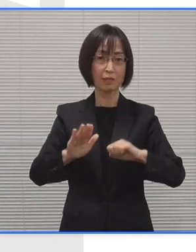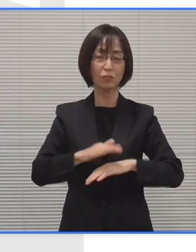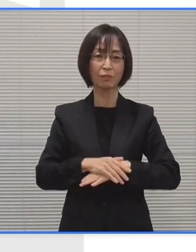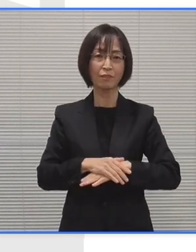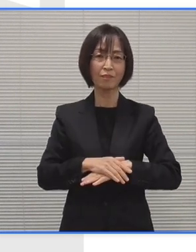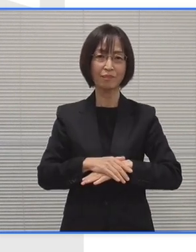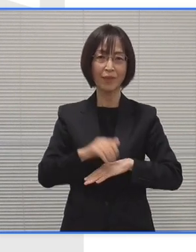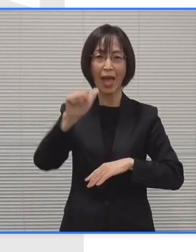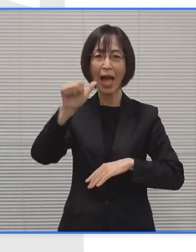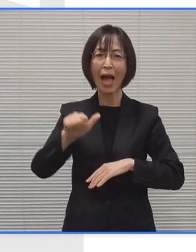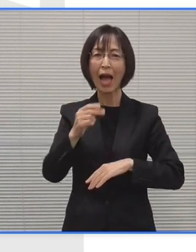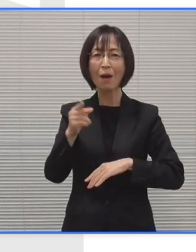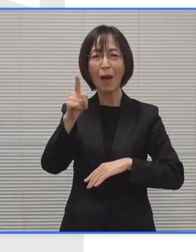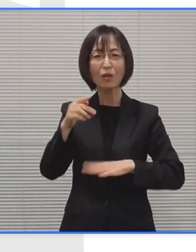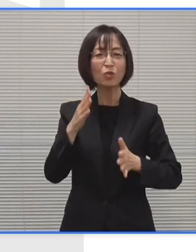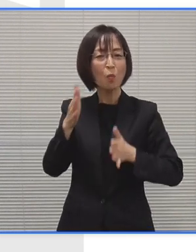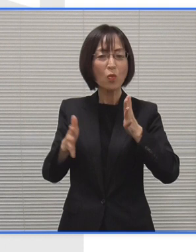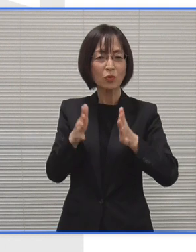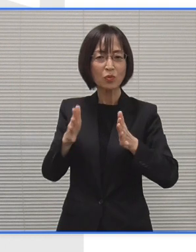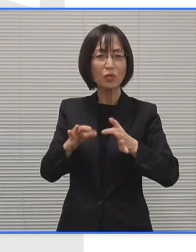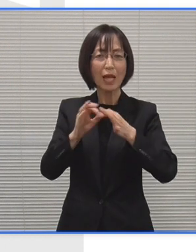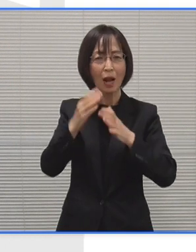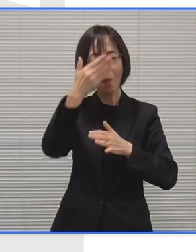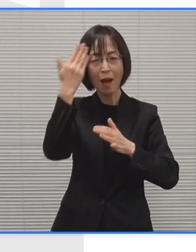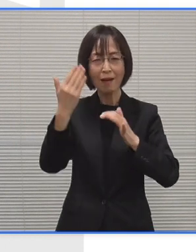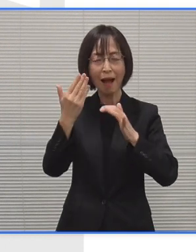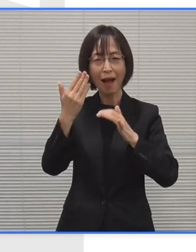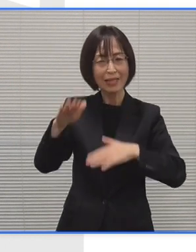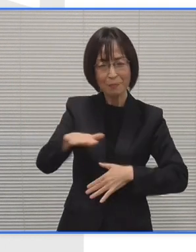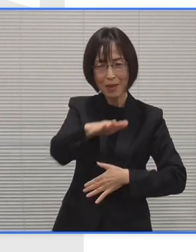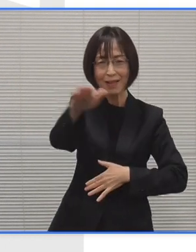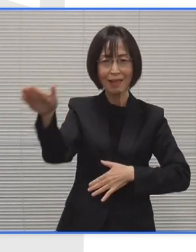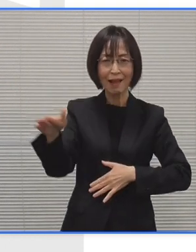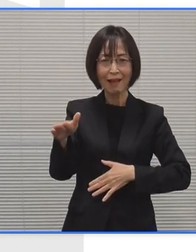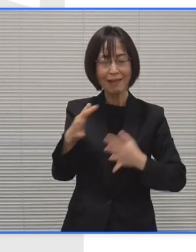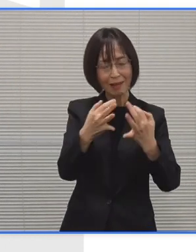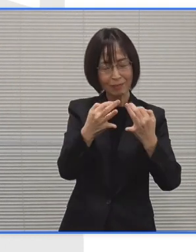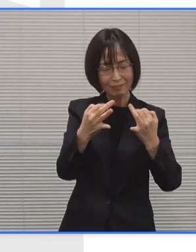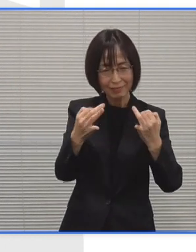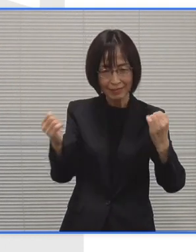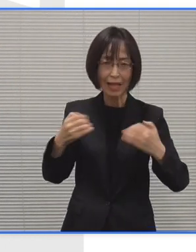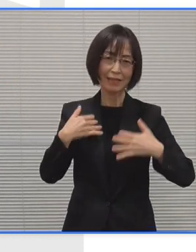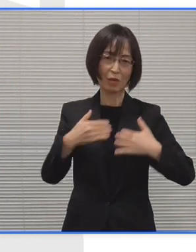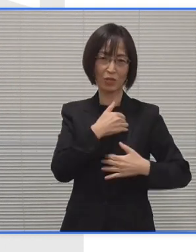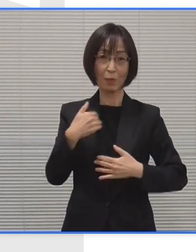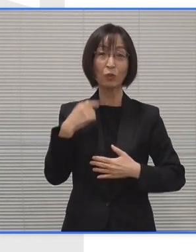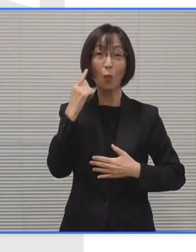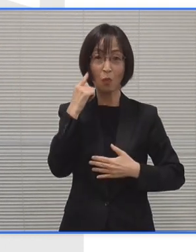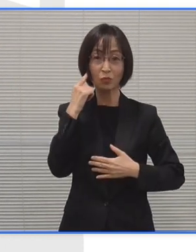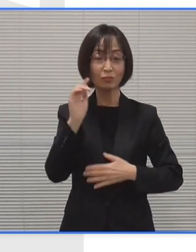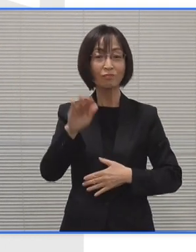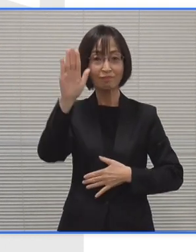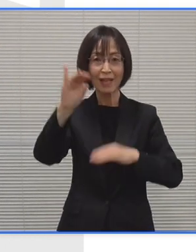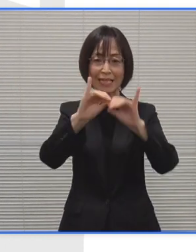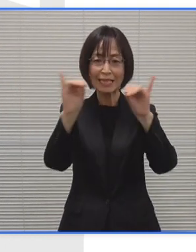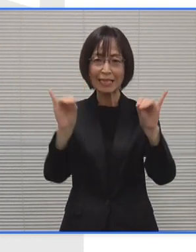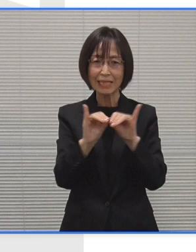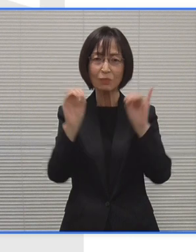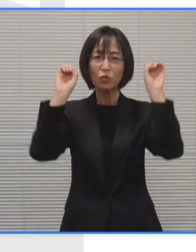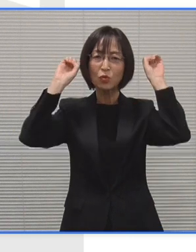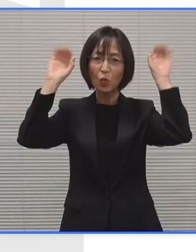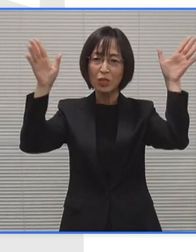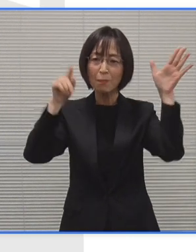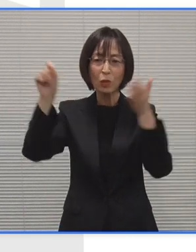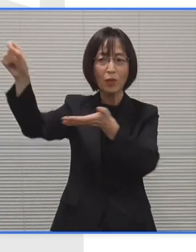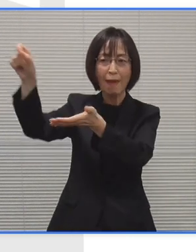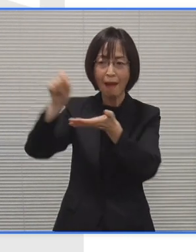アーバンスポーツなので若者の皆様多く楽しんでいただけるんじゃないかというふうに思います。これからもやっぱりチーム豊島でのご